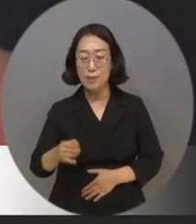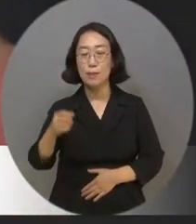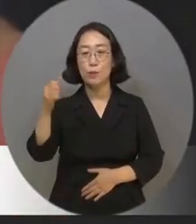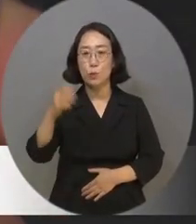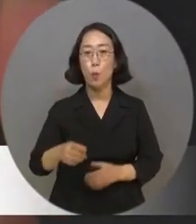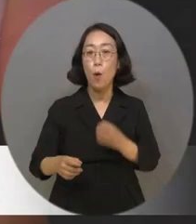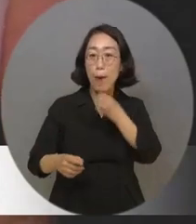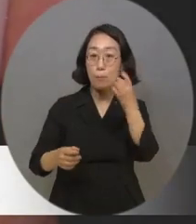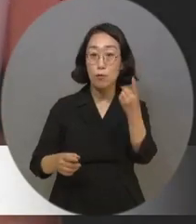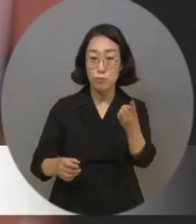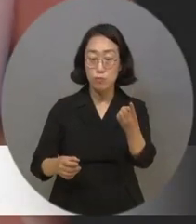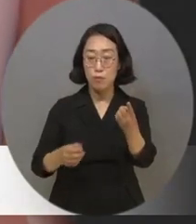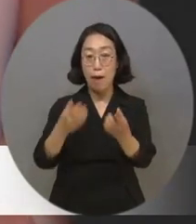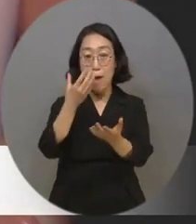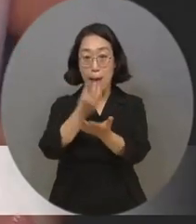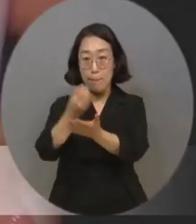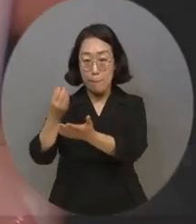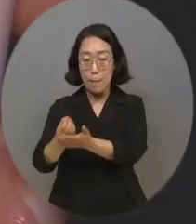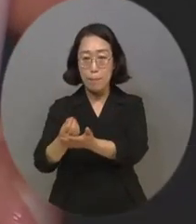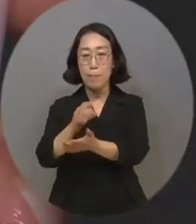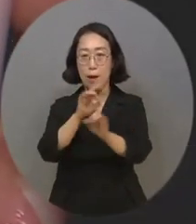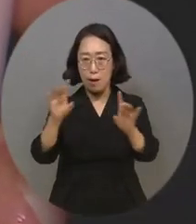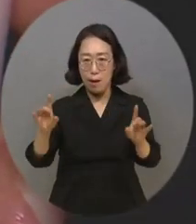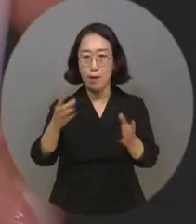아이폰은 앱솔을 통해 설치할 수 있습니다